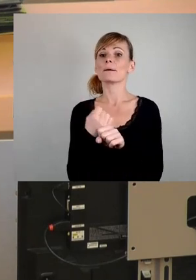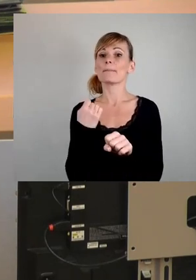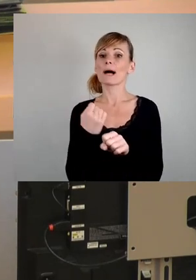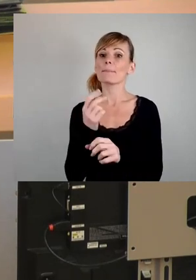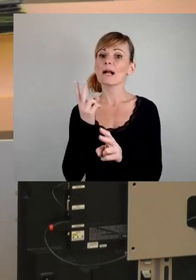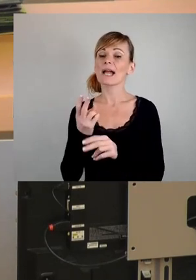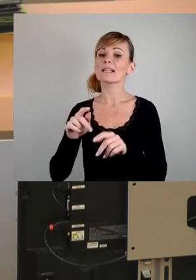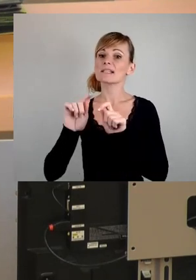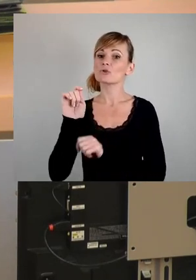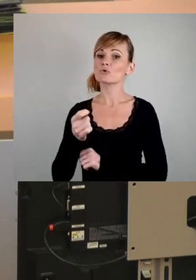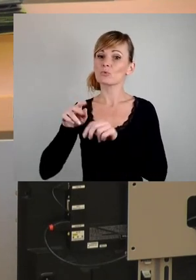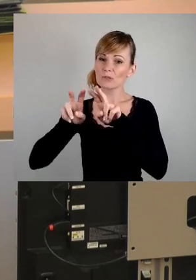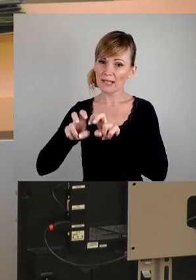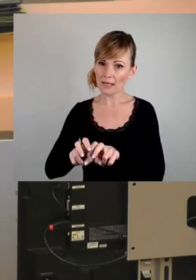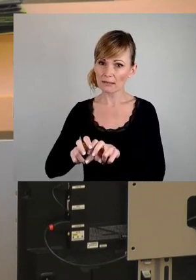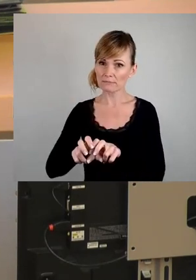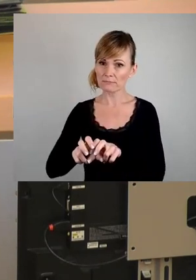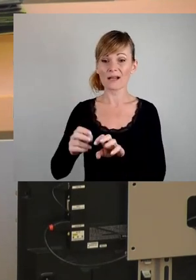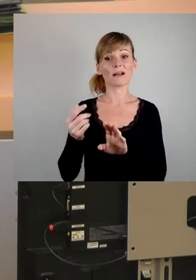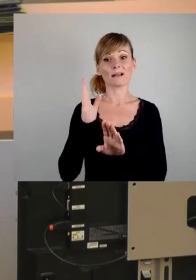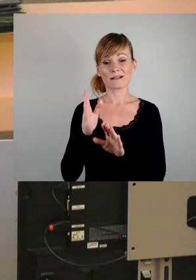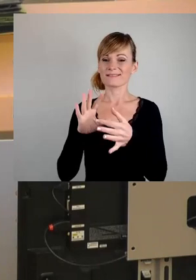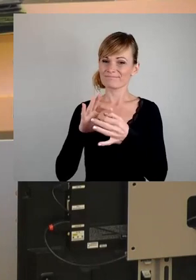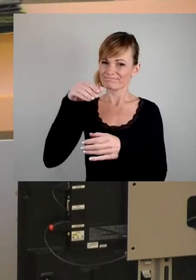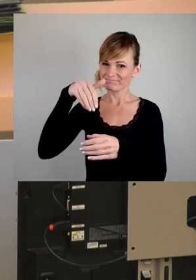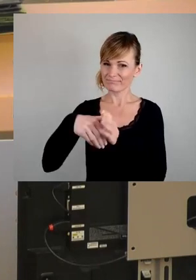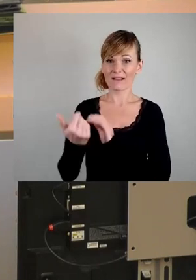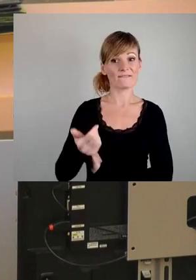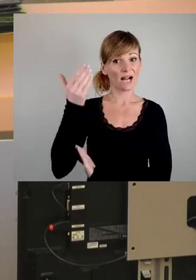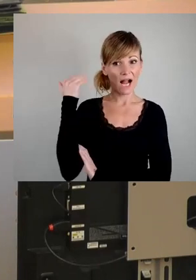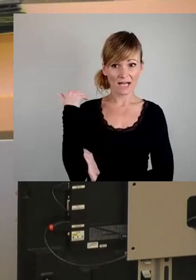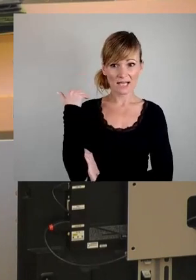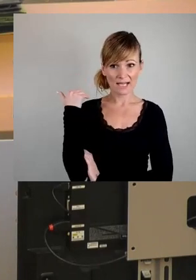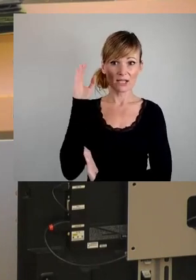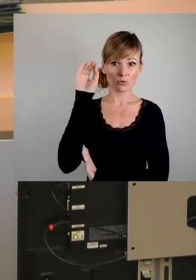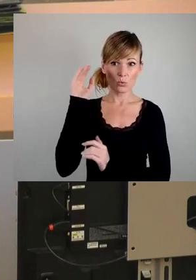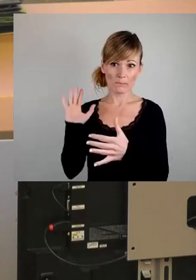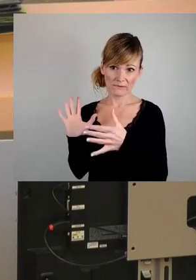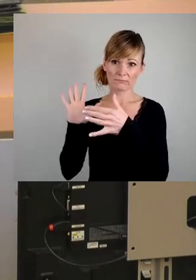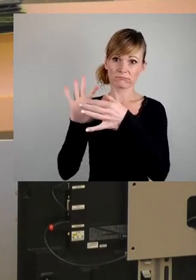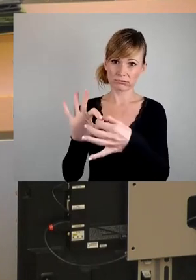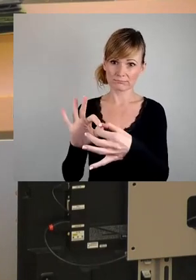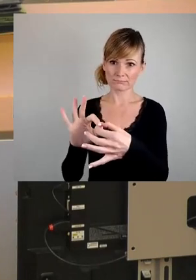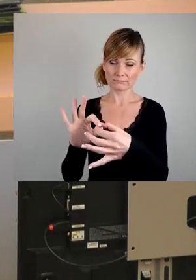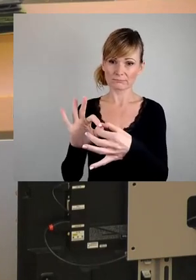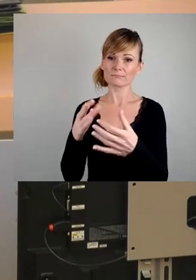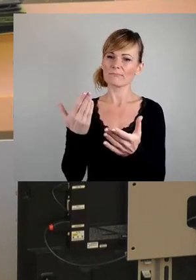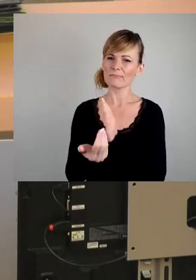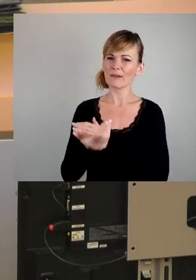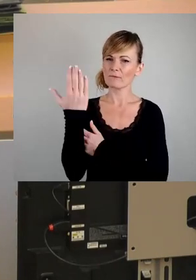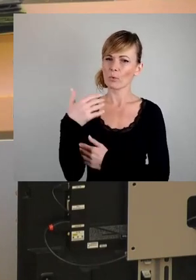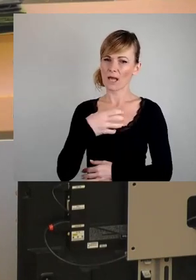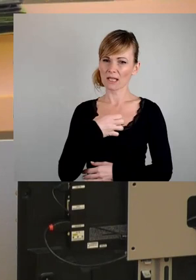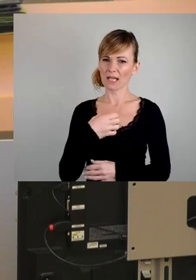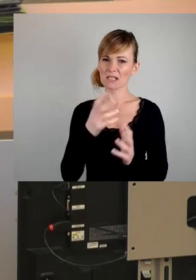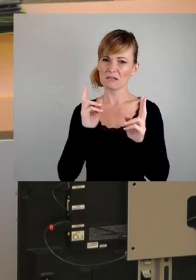hinein in die Zukunft unserer Stadt, denn die Trümmerberge sind das verbindende Element. Unter ihnen liegt der Schutt des früheren Dresdens und sie